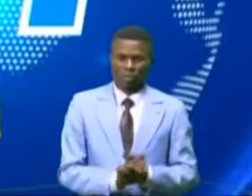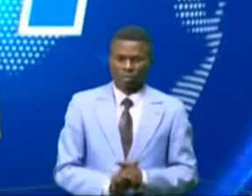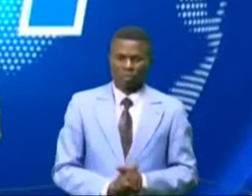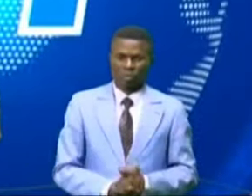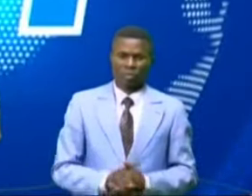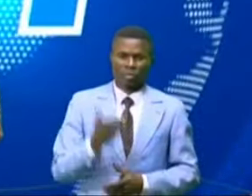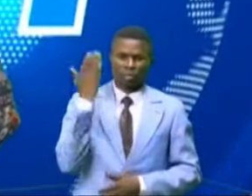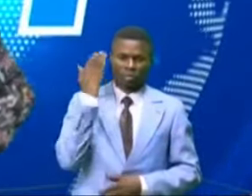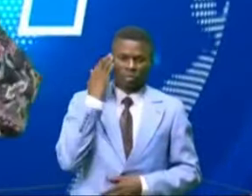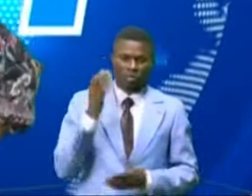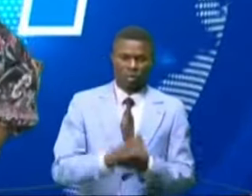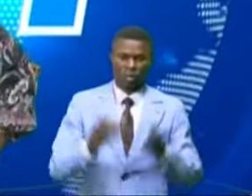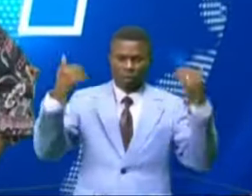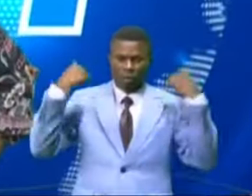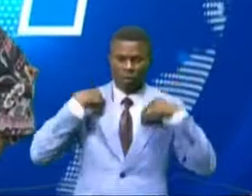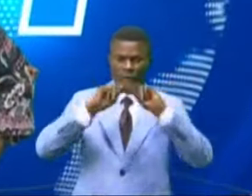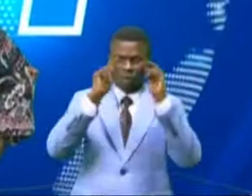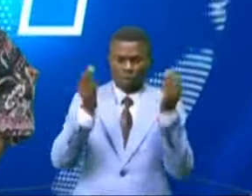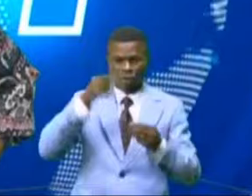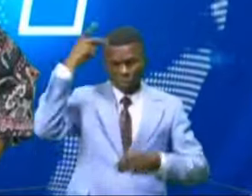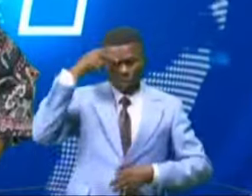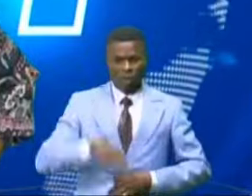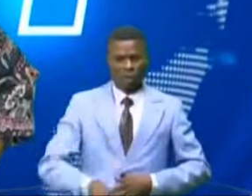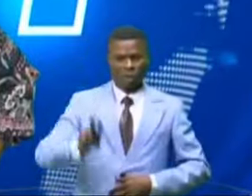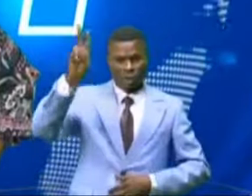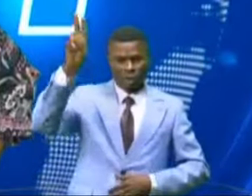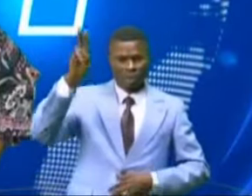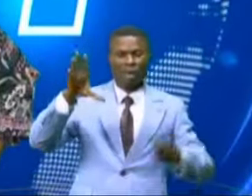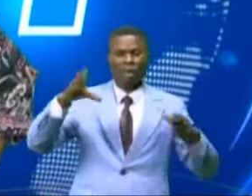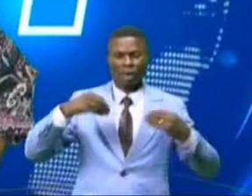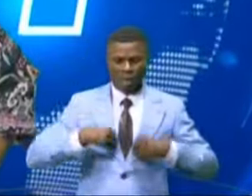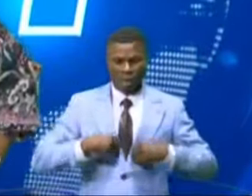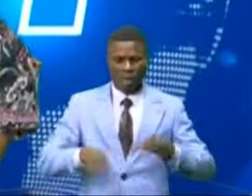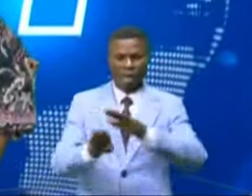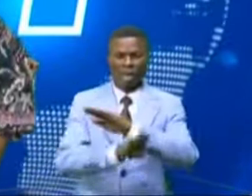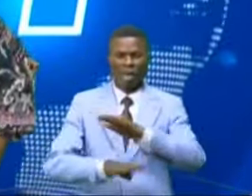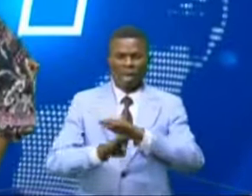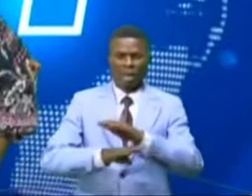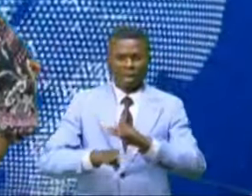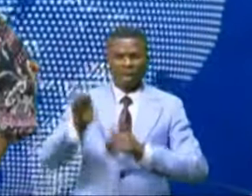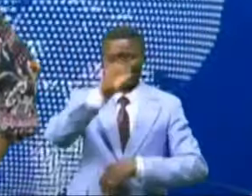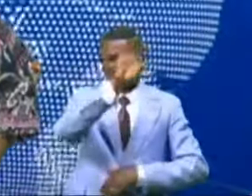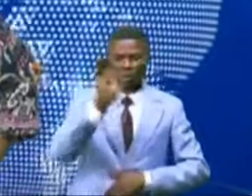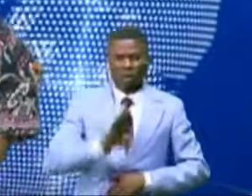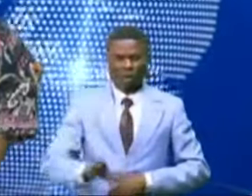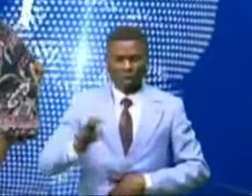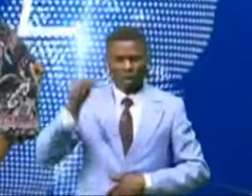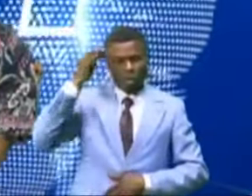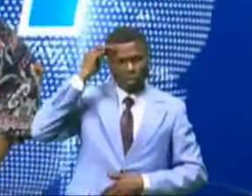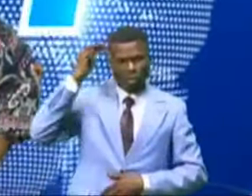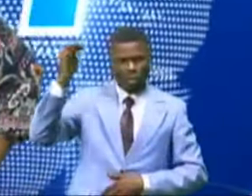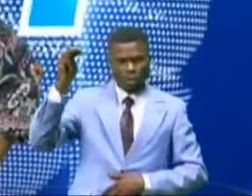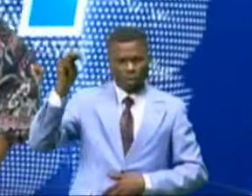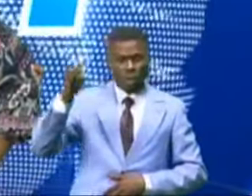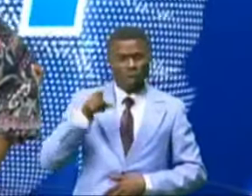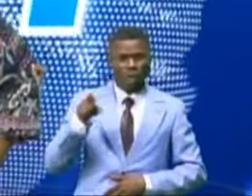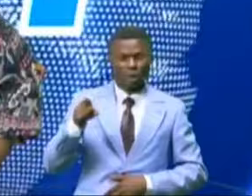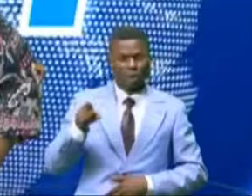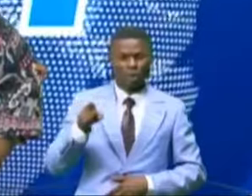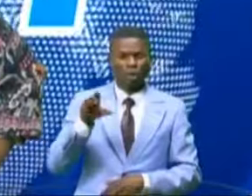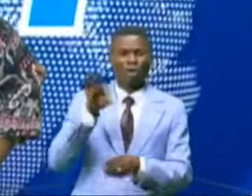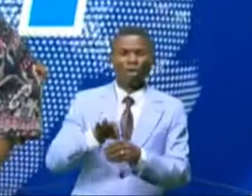Socrate Mubenga, cadre de l'UDPS, a dit toute sa gratitude à sa base de la municipalité de Mongafula. Ce dernier a